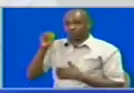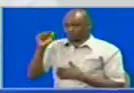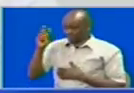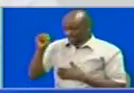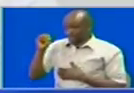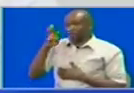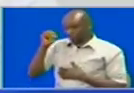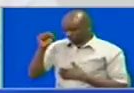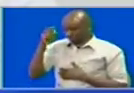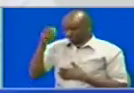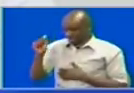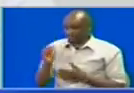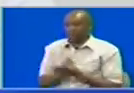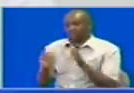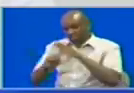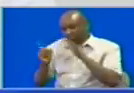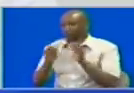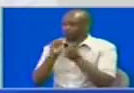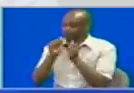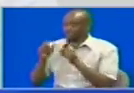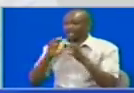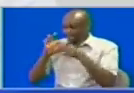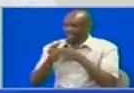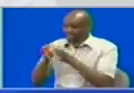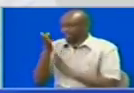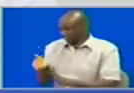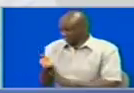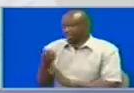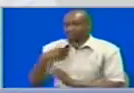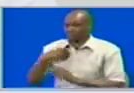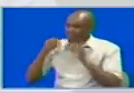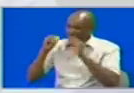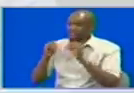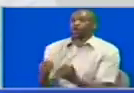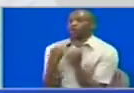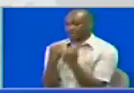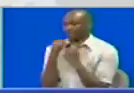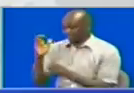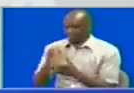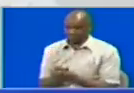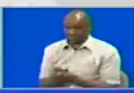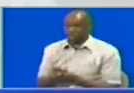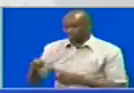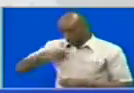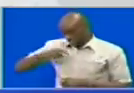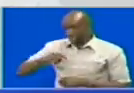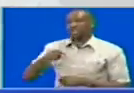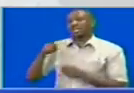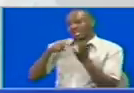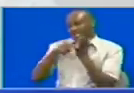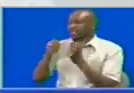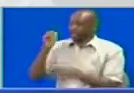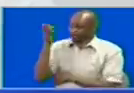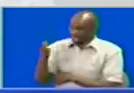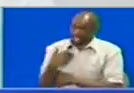and Culture and Arts. Ando na wafundisha magolkipa wao. Naam. Tuko katika Super League ya